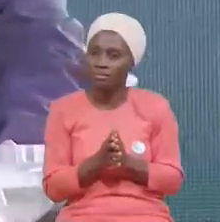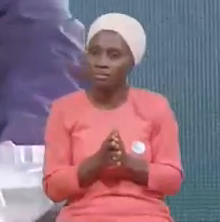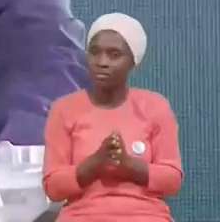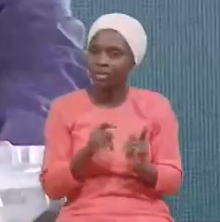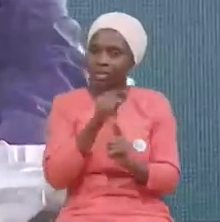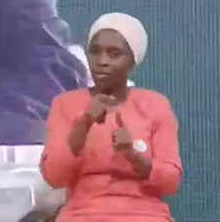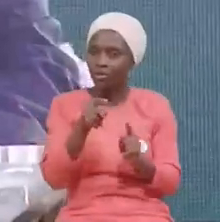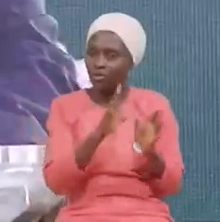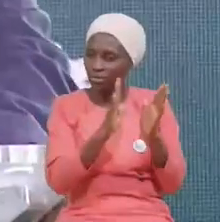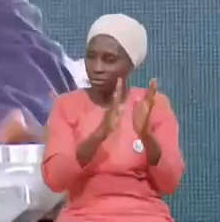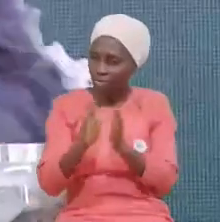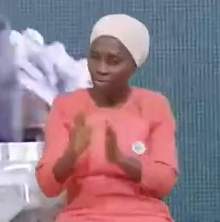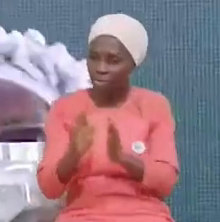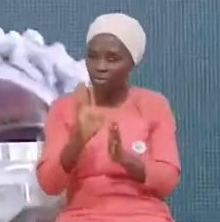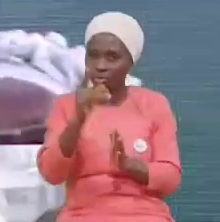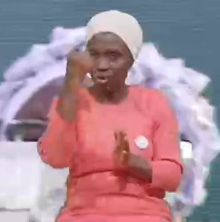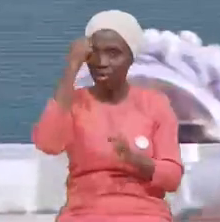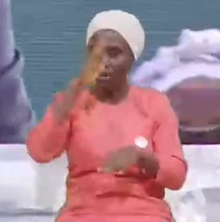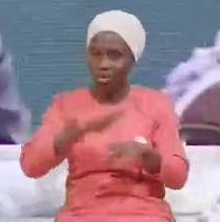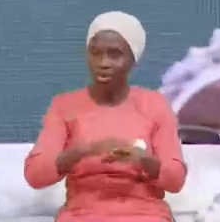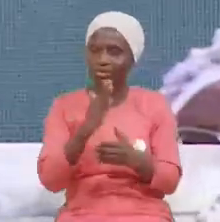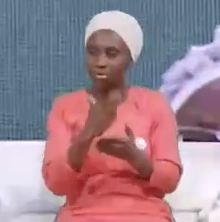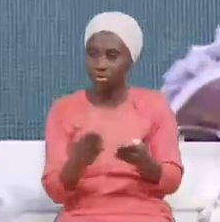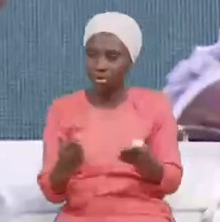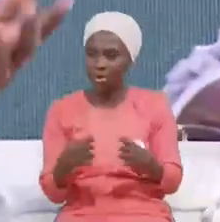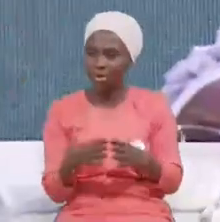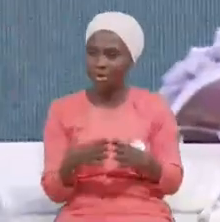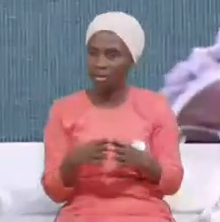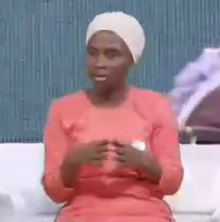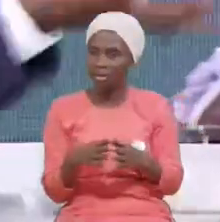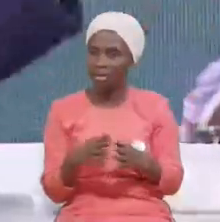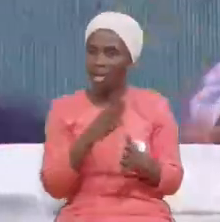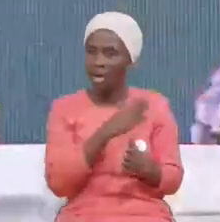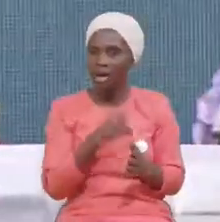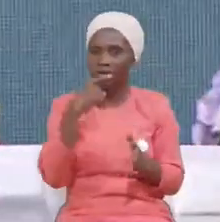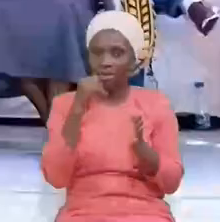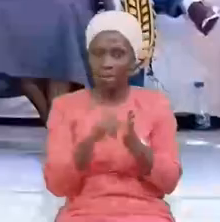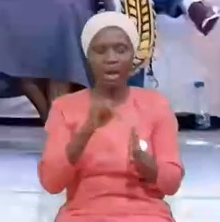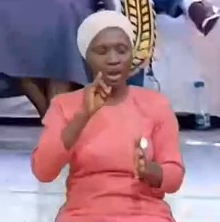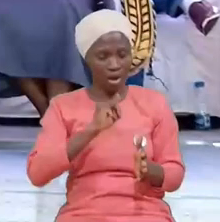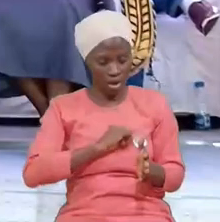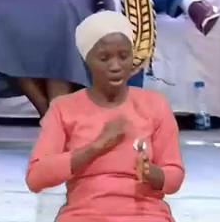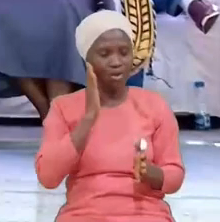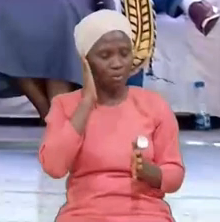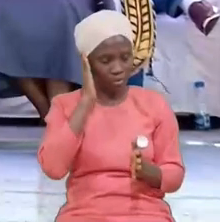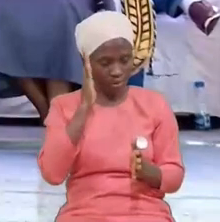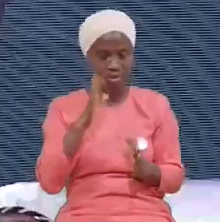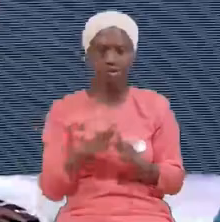Quand tu fixes ta pensée sur quelque chose et tu dis je le veux,